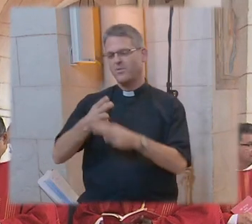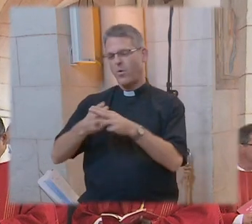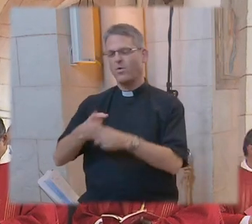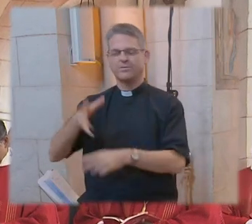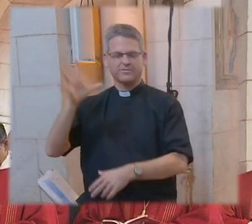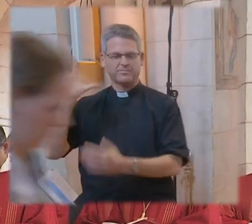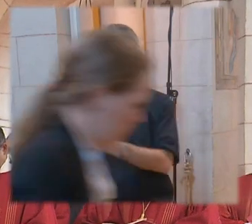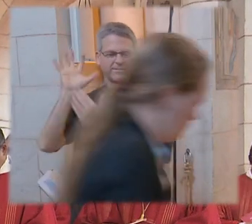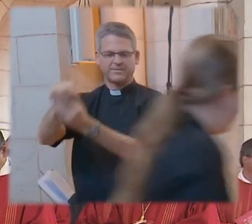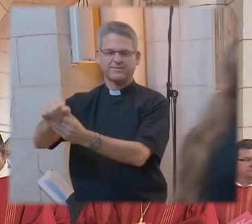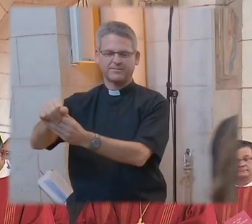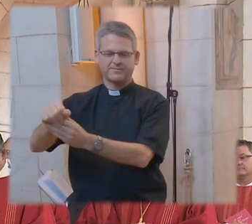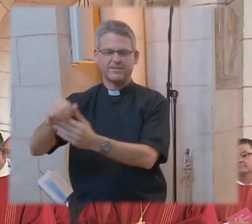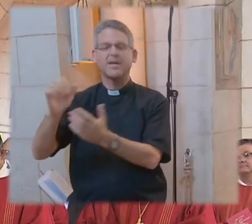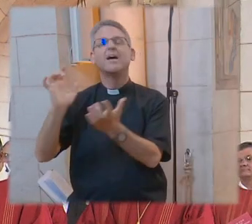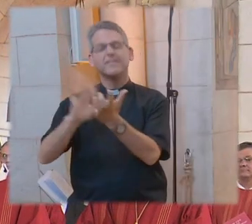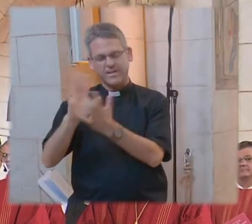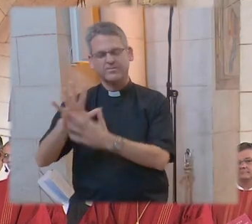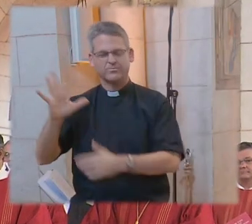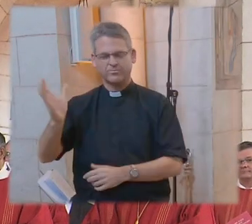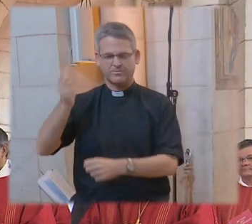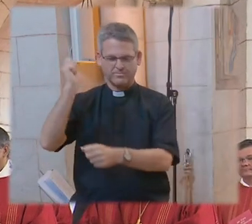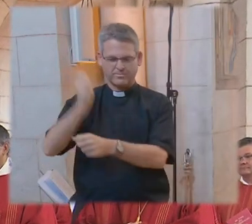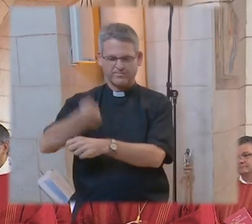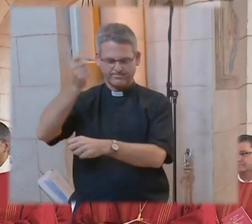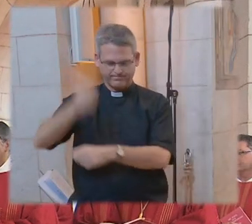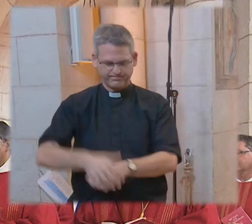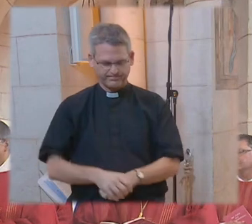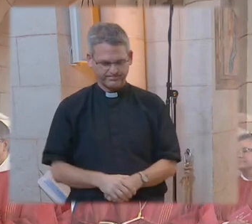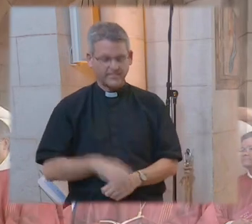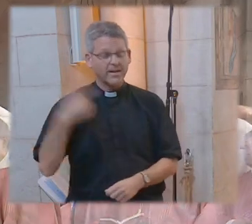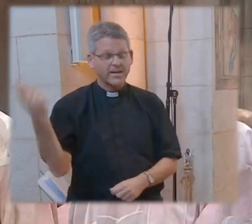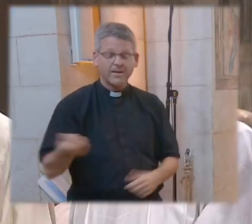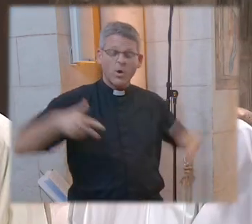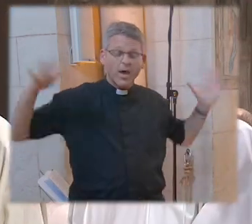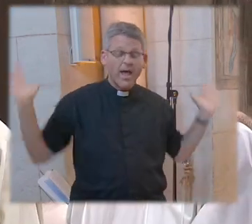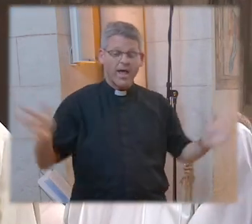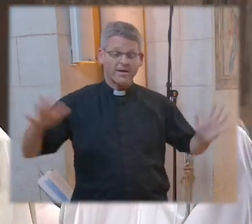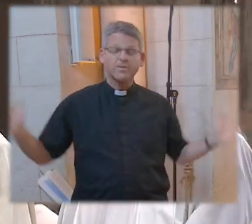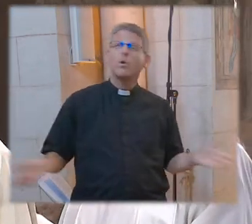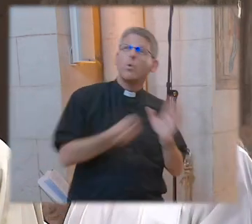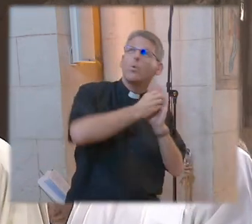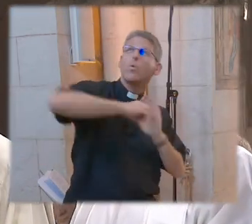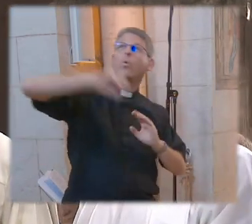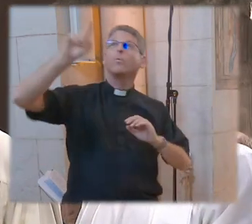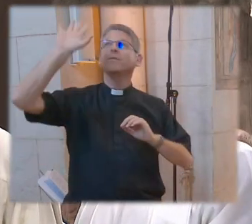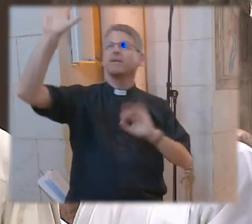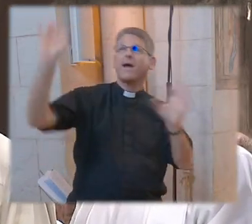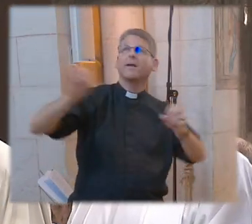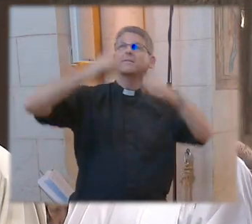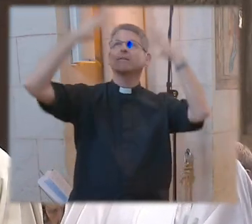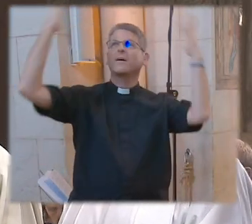unseren Herrn Jesus Christus. Durch ihn loben die Engel deine Herrlichkeit, beten dich an die